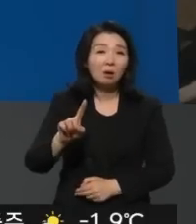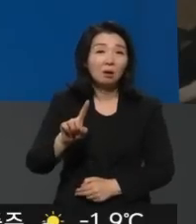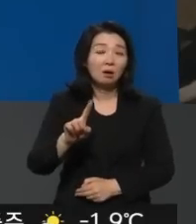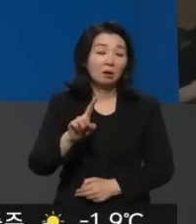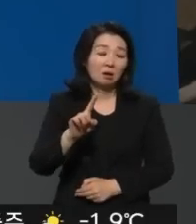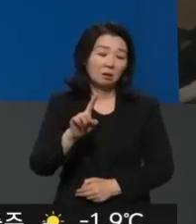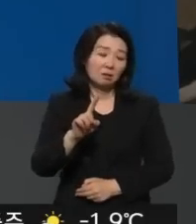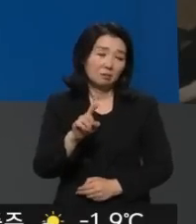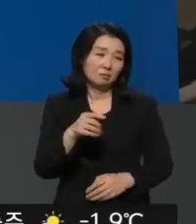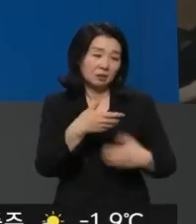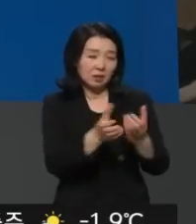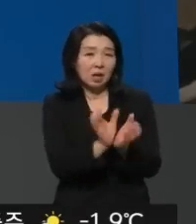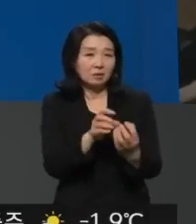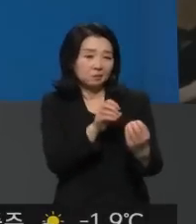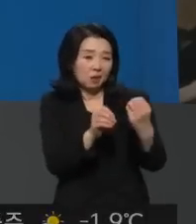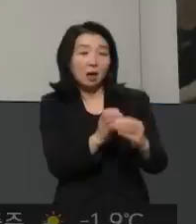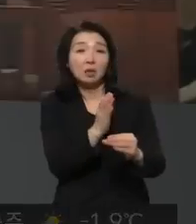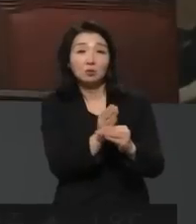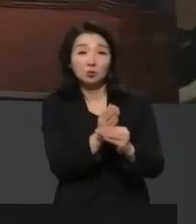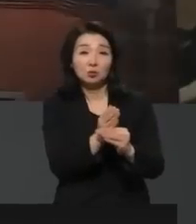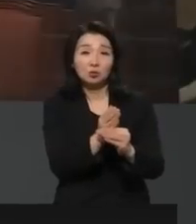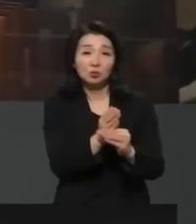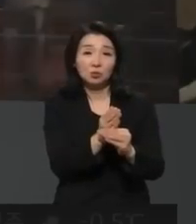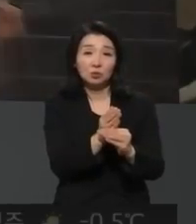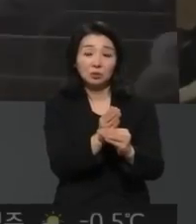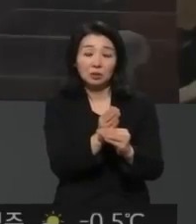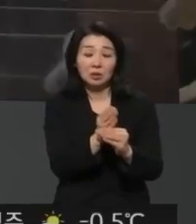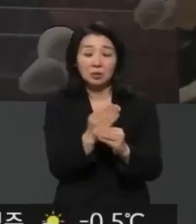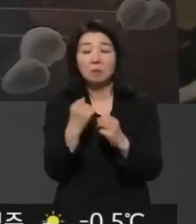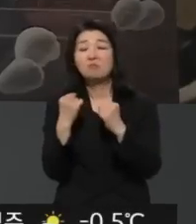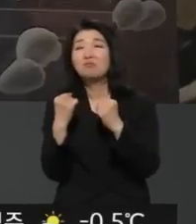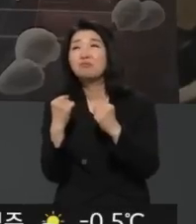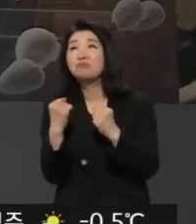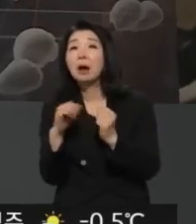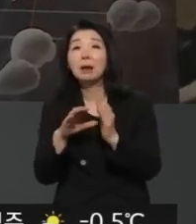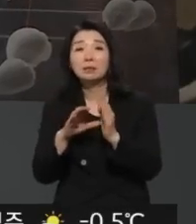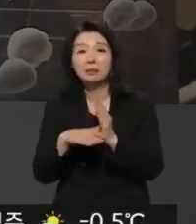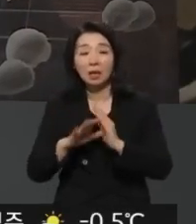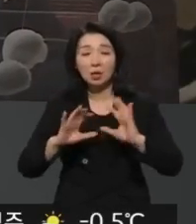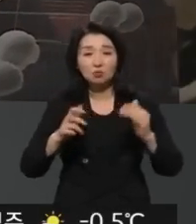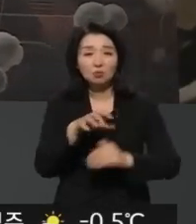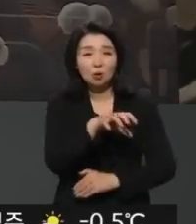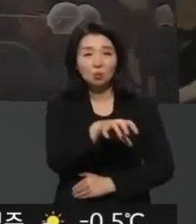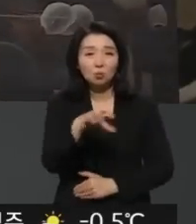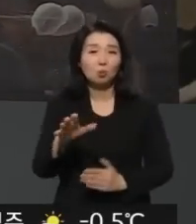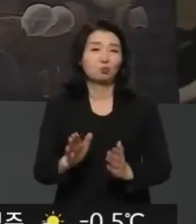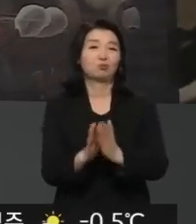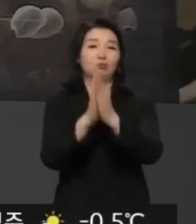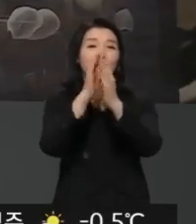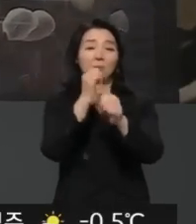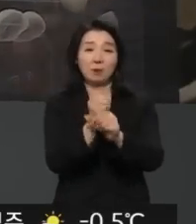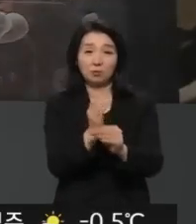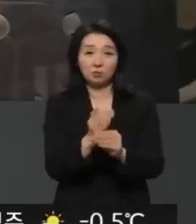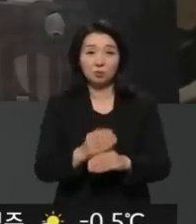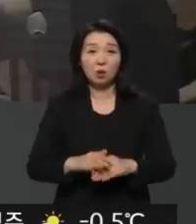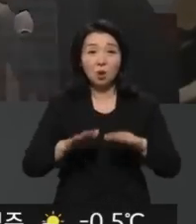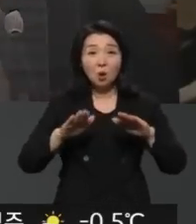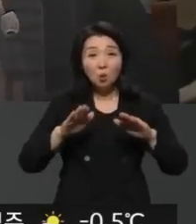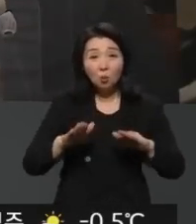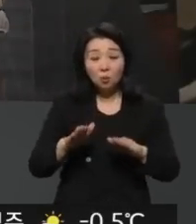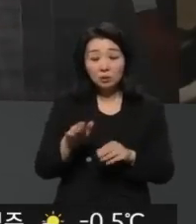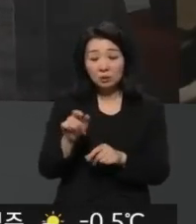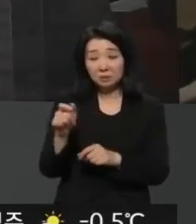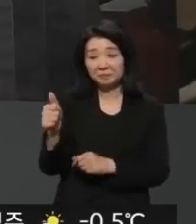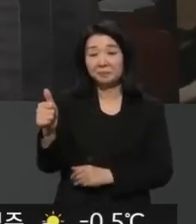이어가는 모습인데요. 이 장관이 자리를 지키고 있는 상황은 이 국회 곳곳을 충돌하게 만들고 있습니다. 오늘 이